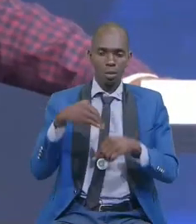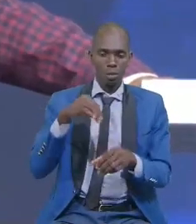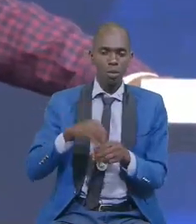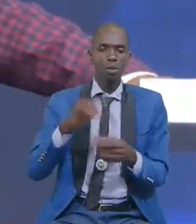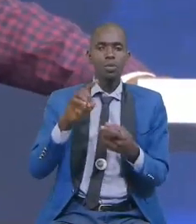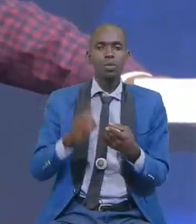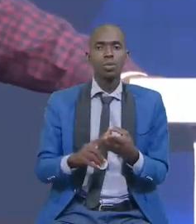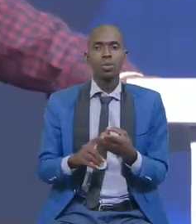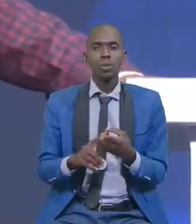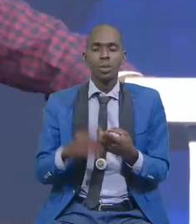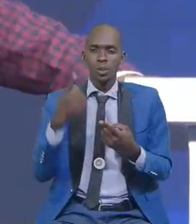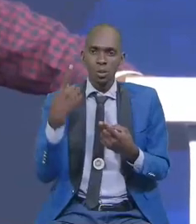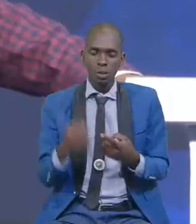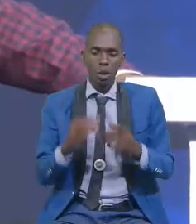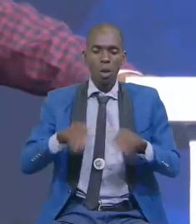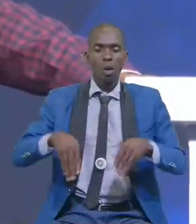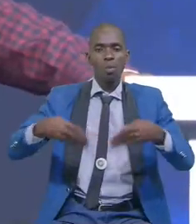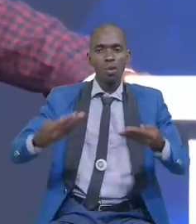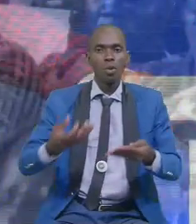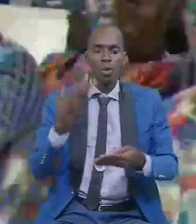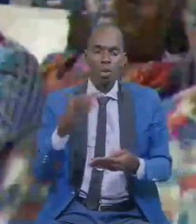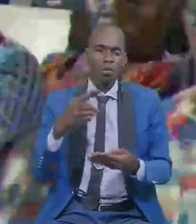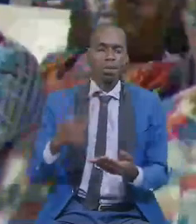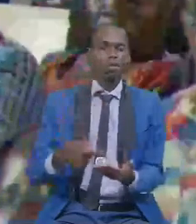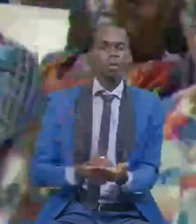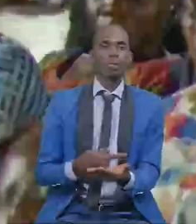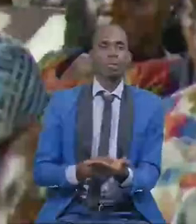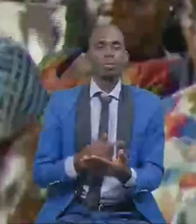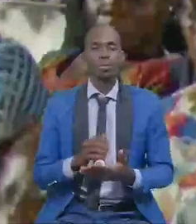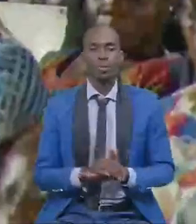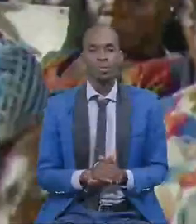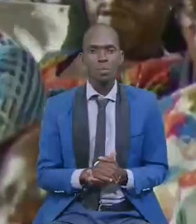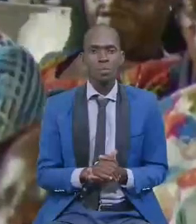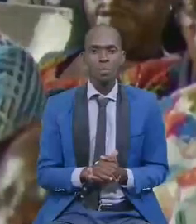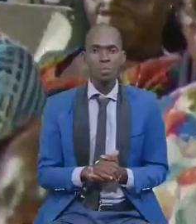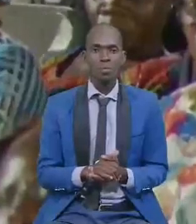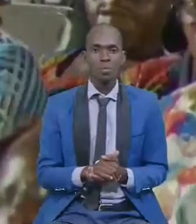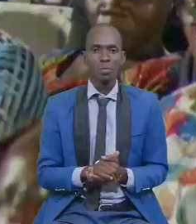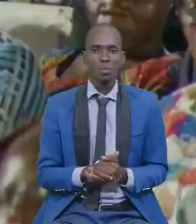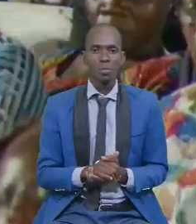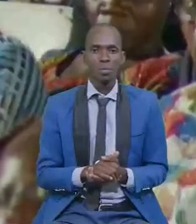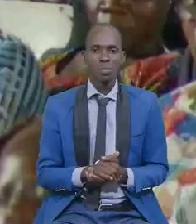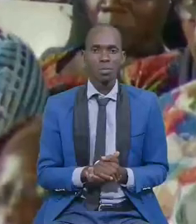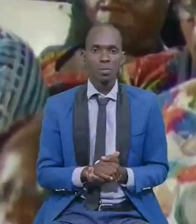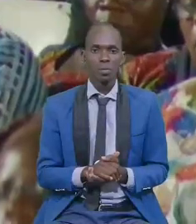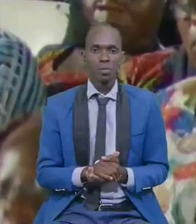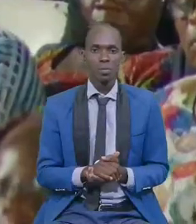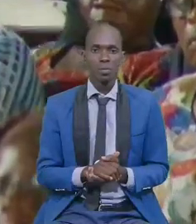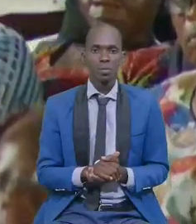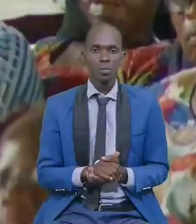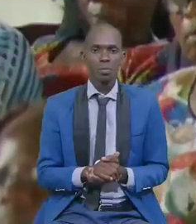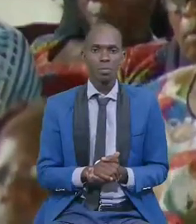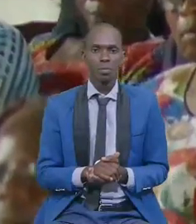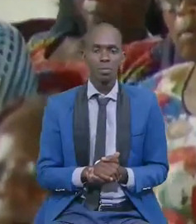donc de là, des ténèbres, pour venir dans la lumière et nous venons ainsi dans les provisions de l'évangile que Christ a